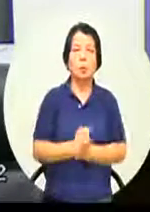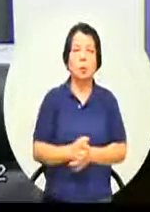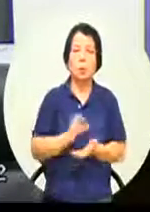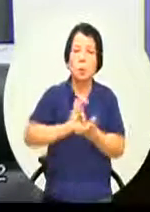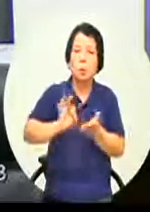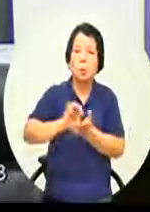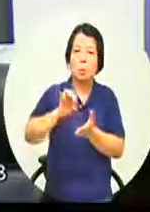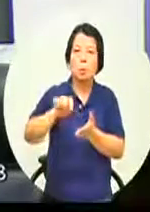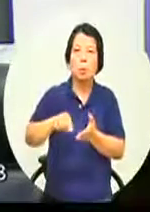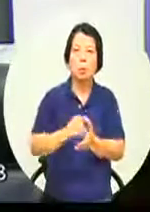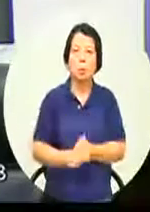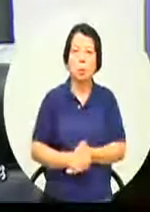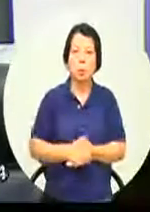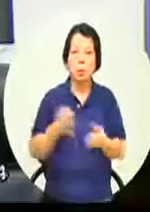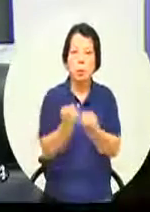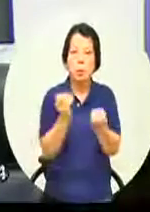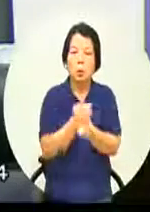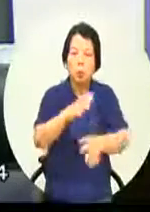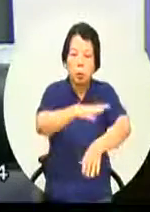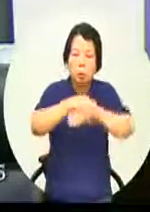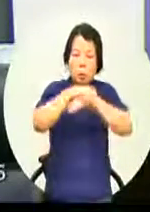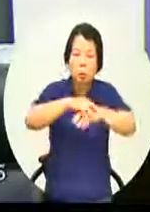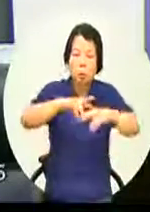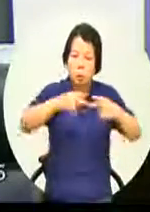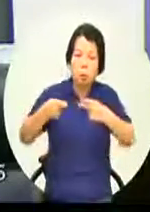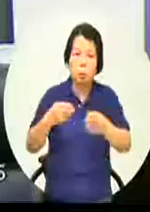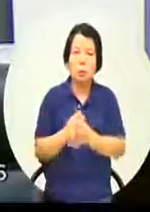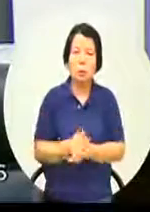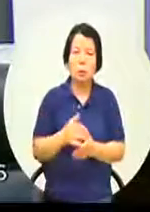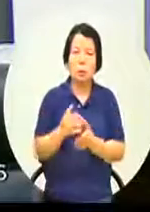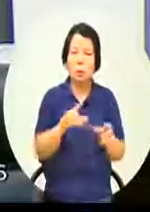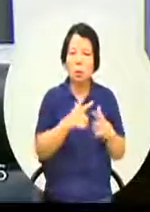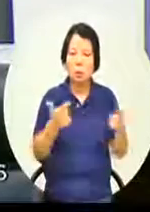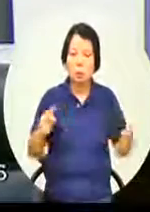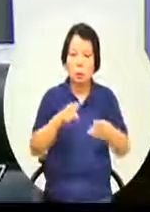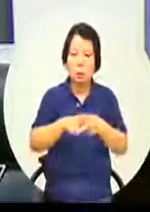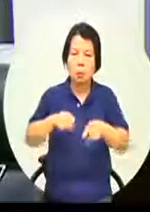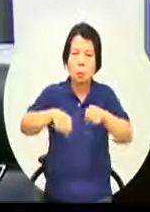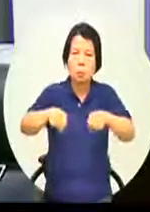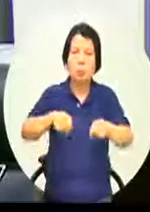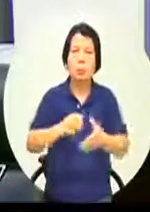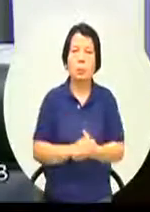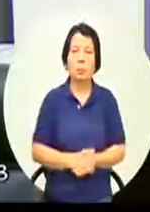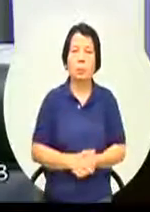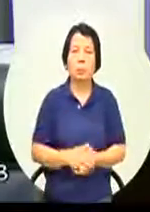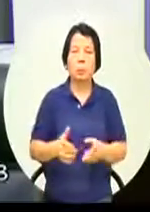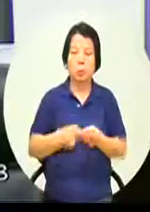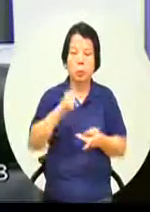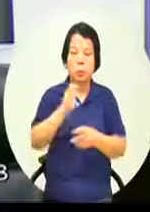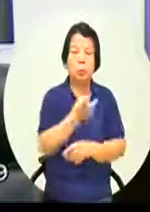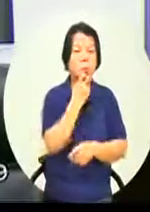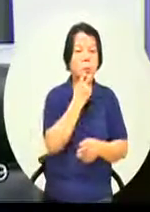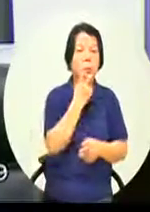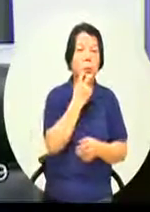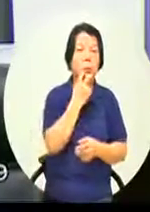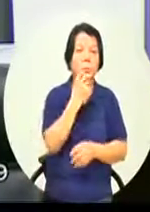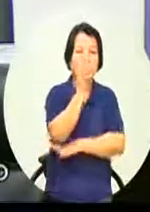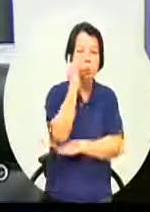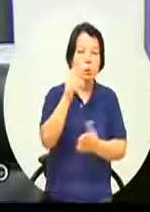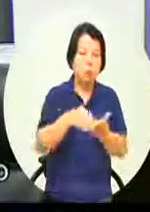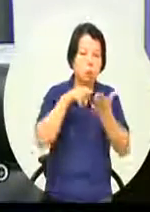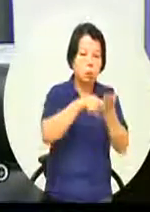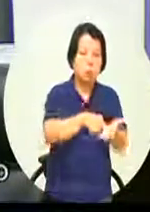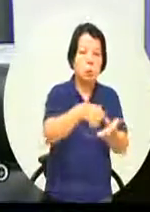们的，哦，灾后紧急抢修的这些相关工程，然后再跟我们的中央政府去争取经